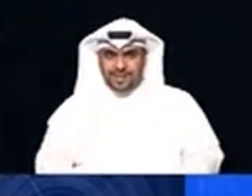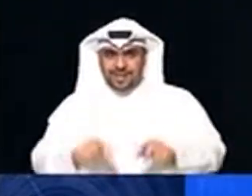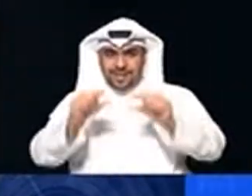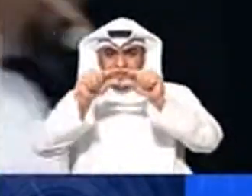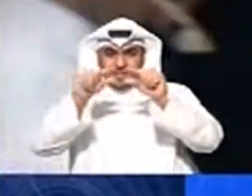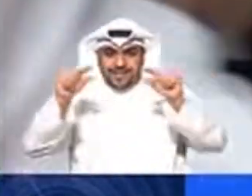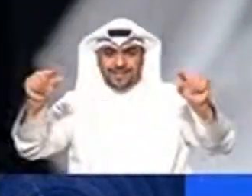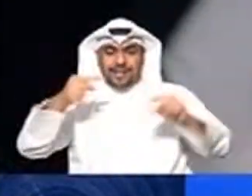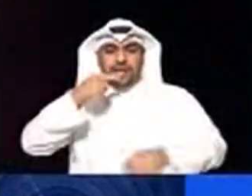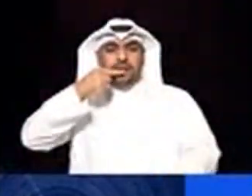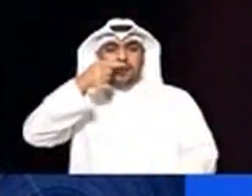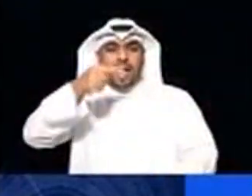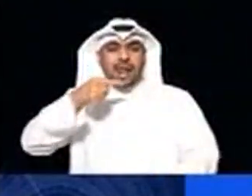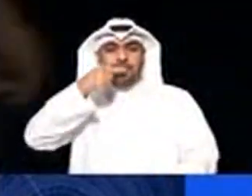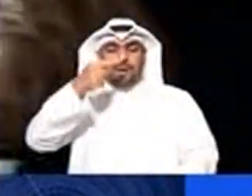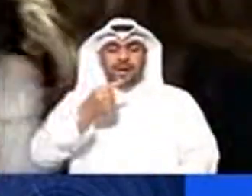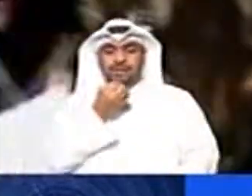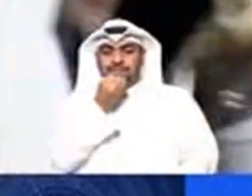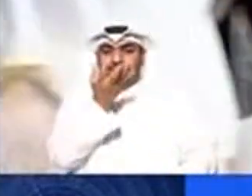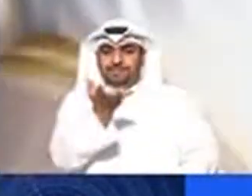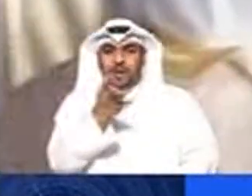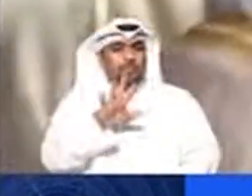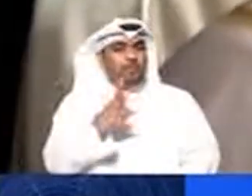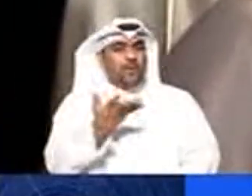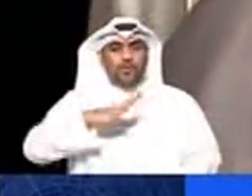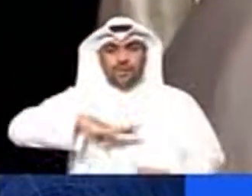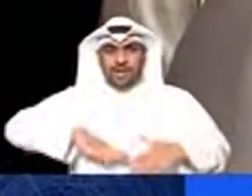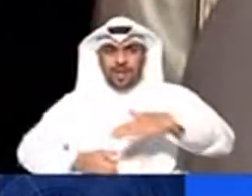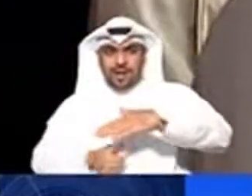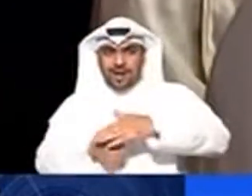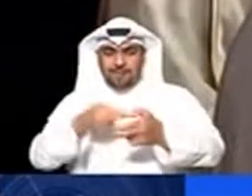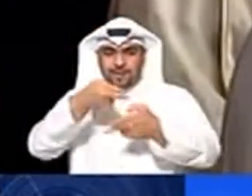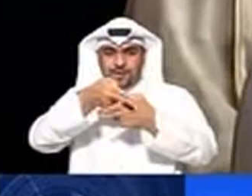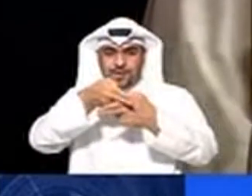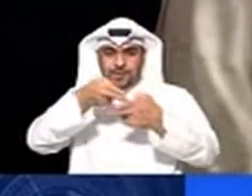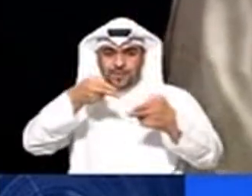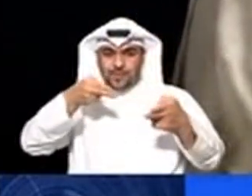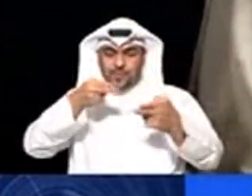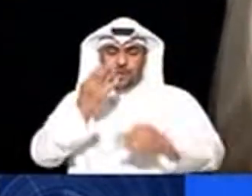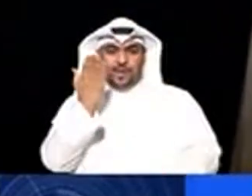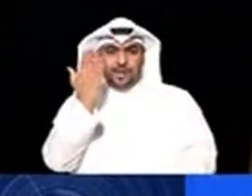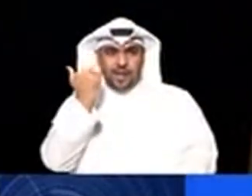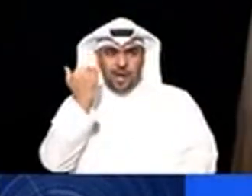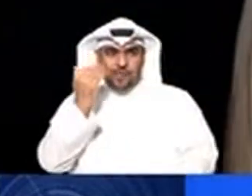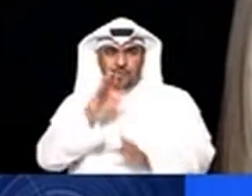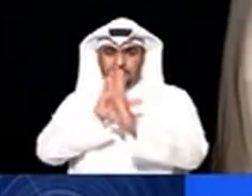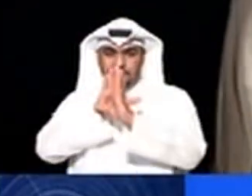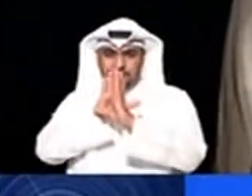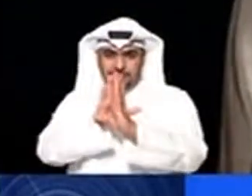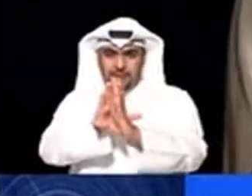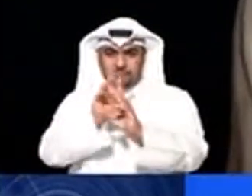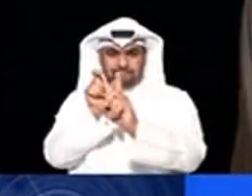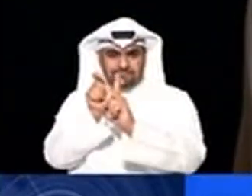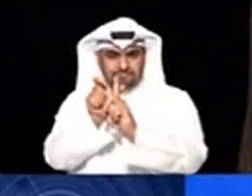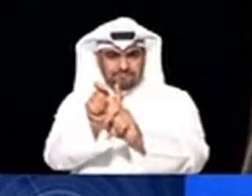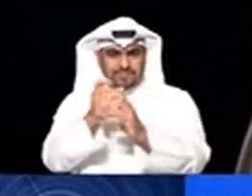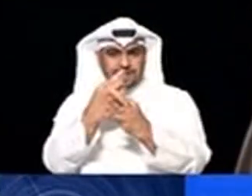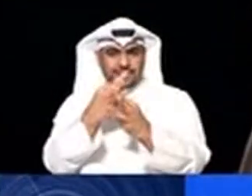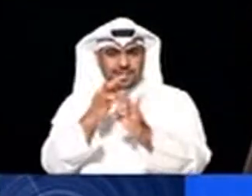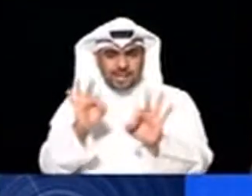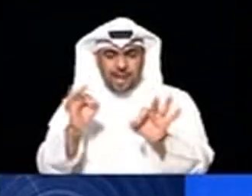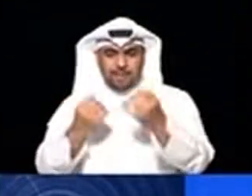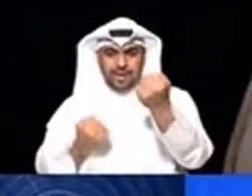طيب الله ثراه. آمن بهم فكان الأب الحاني لهم والسند الأول لأبنائه والداعم الأكبر